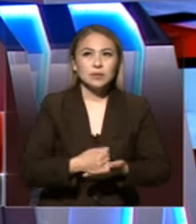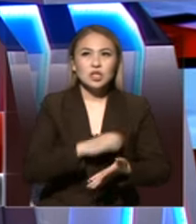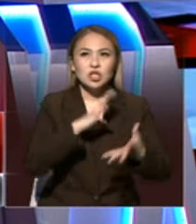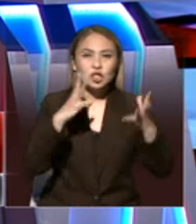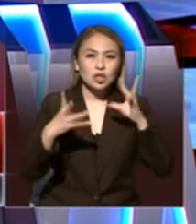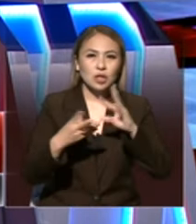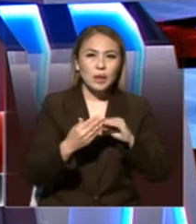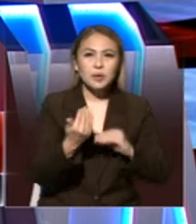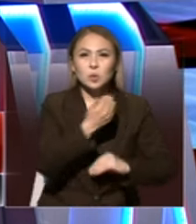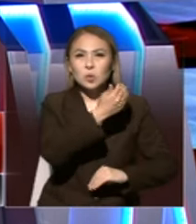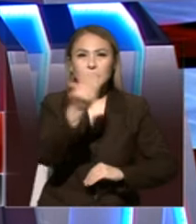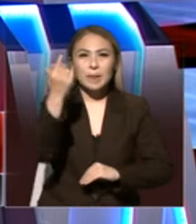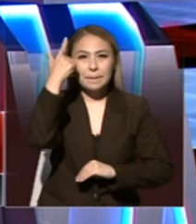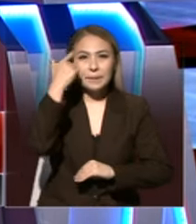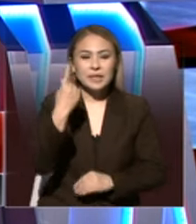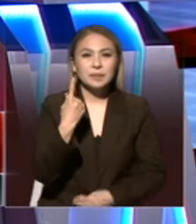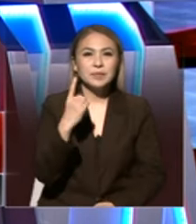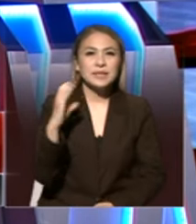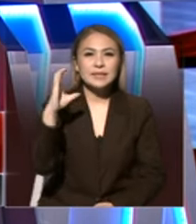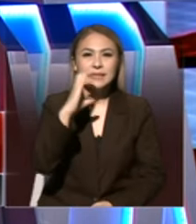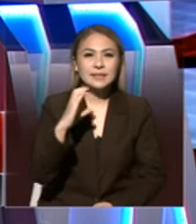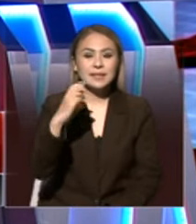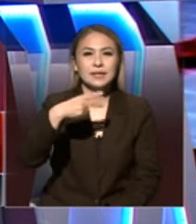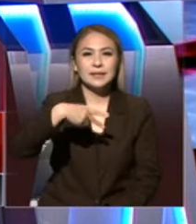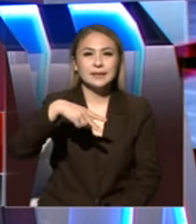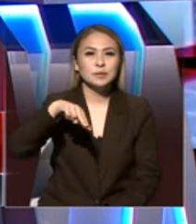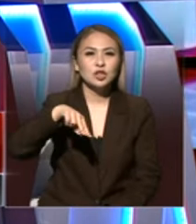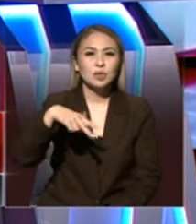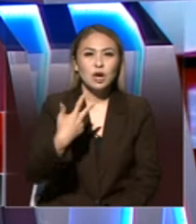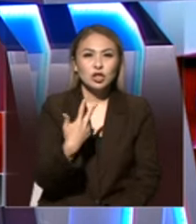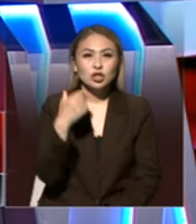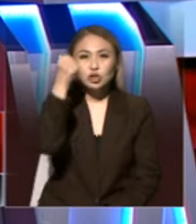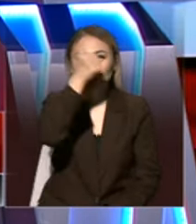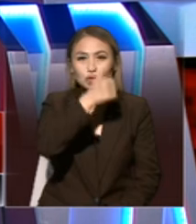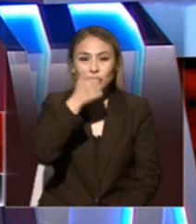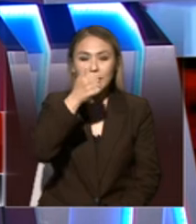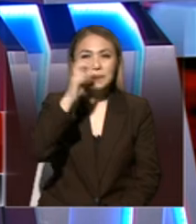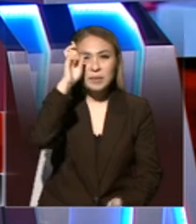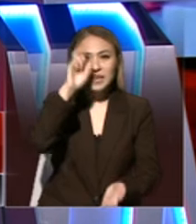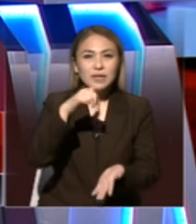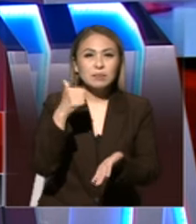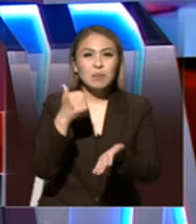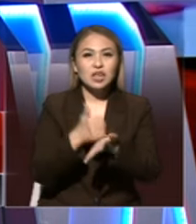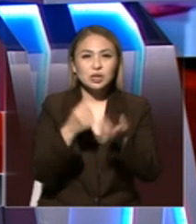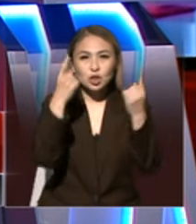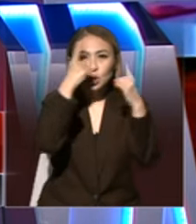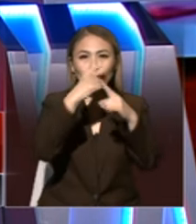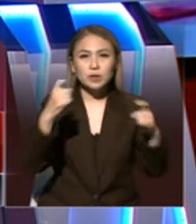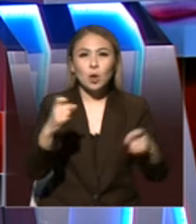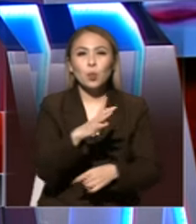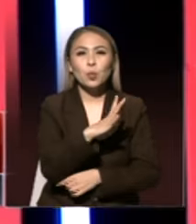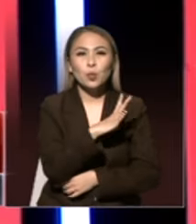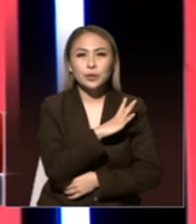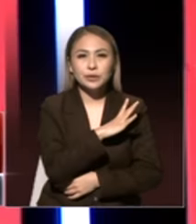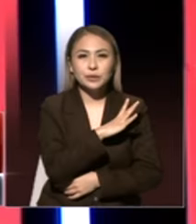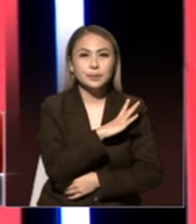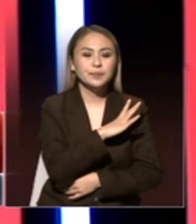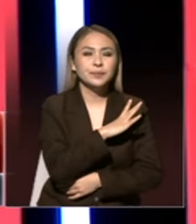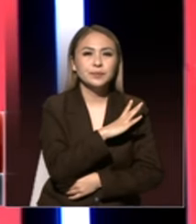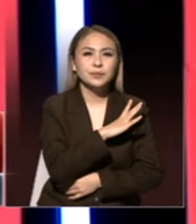Жалпы өздеріңіз білесіздер, 1 қыркүйек 23 жылы мемлекет басшысының жолдауы болды ғой.